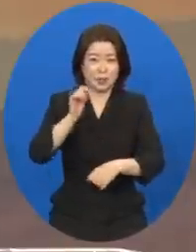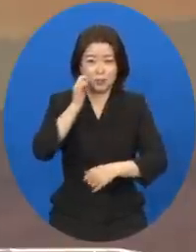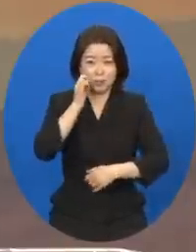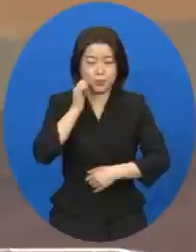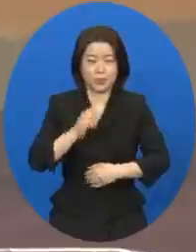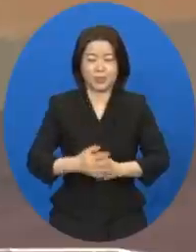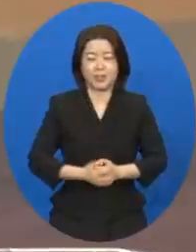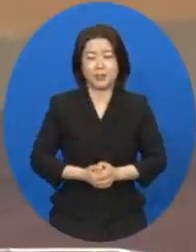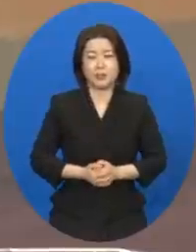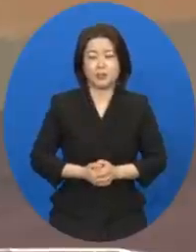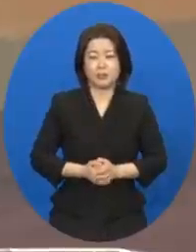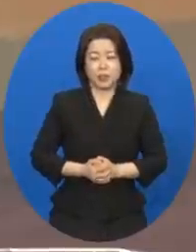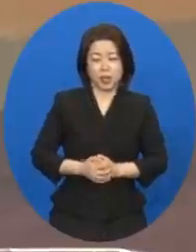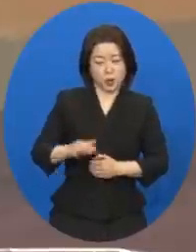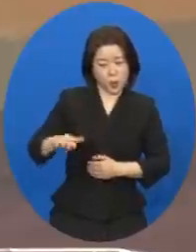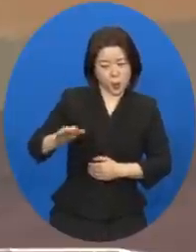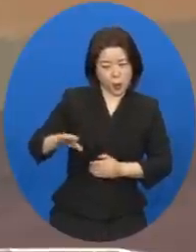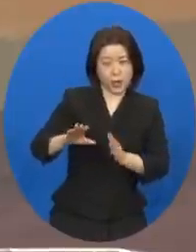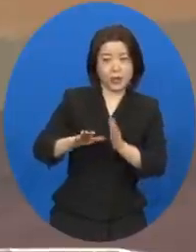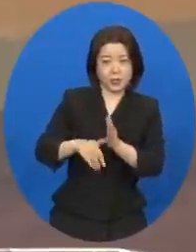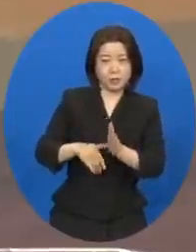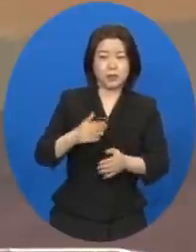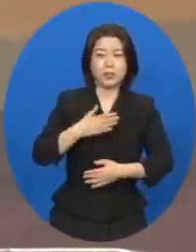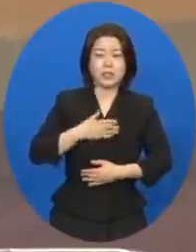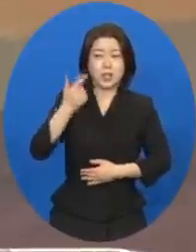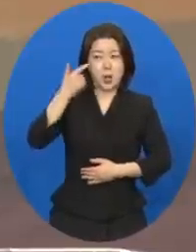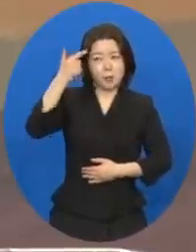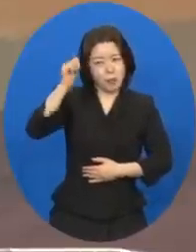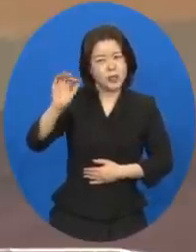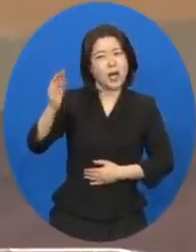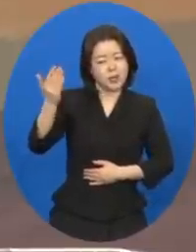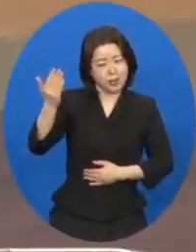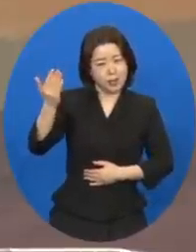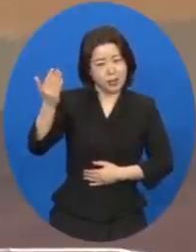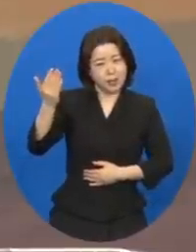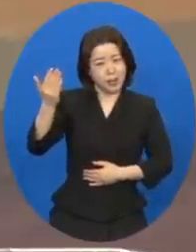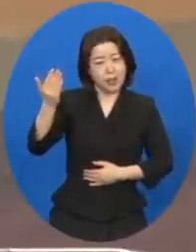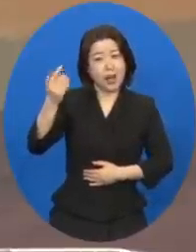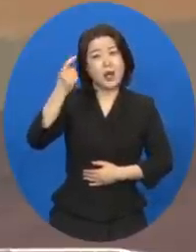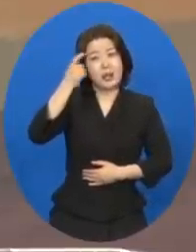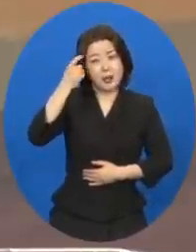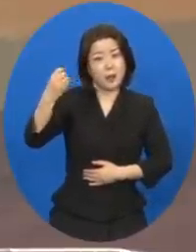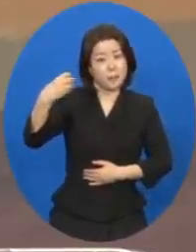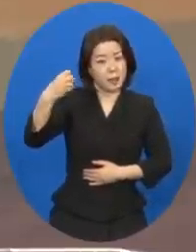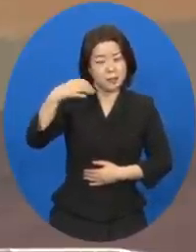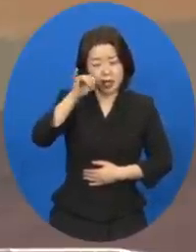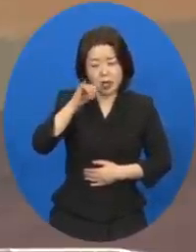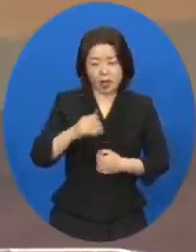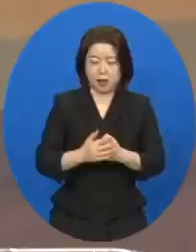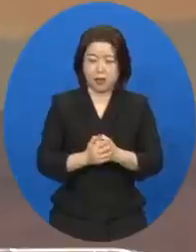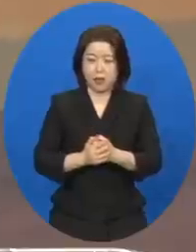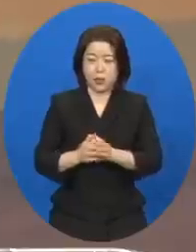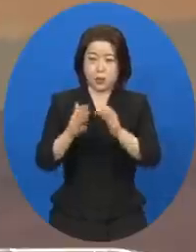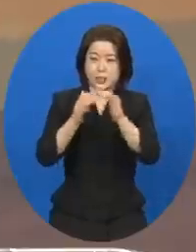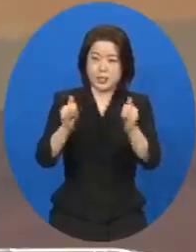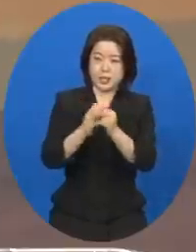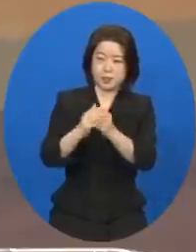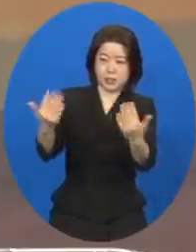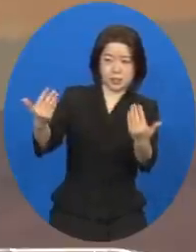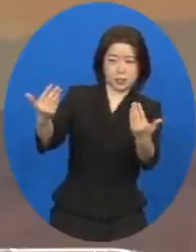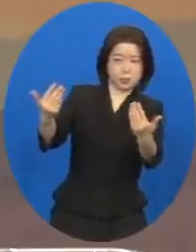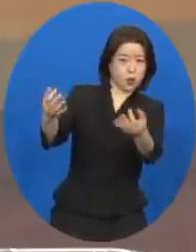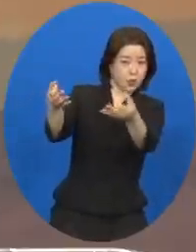때부터 목사가 돼야 된다, 그래서 사실 사람들의 이렇게 주목과 관심을